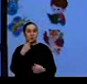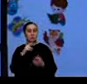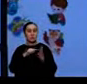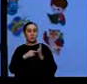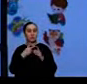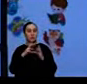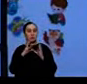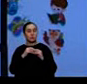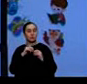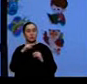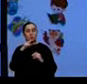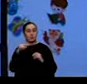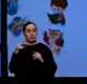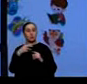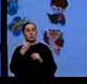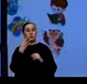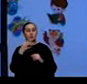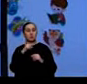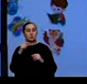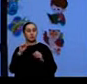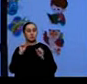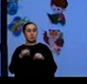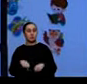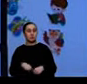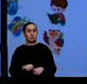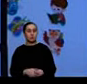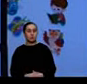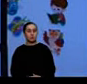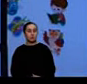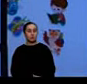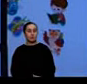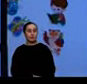Ikkita nuqta orqali egri chiziq nechta chizish mumkin?